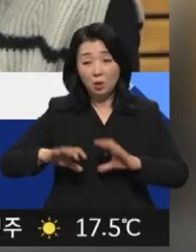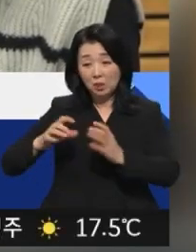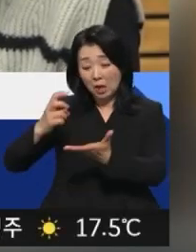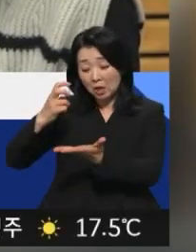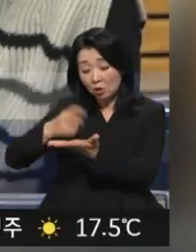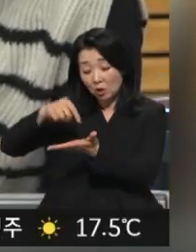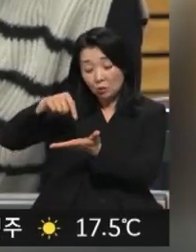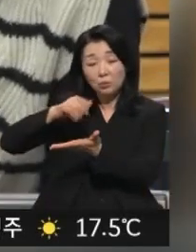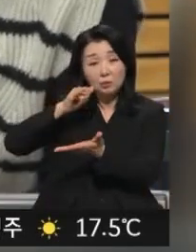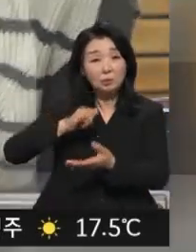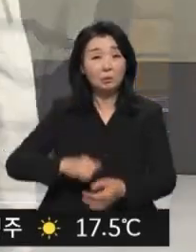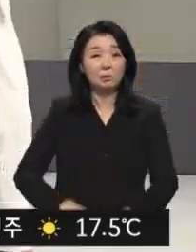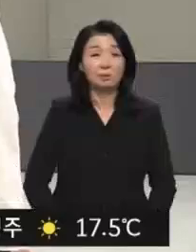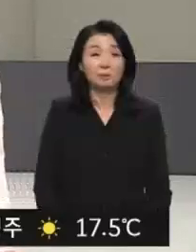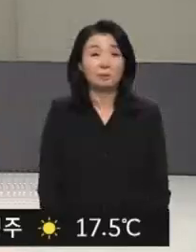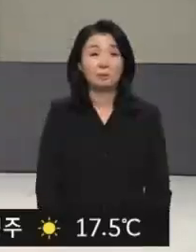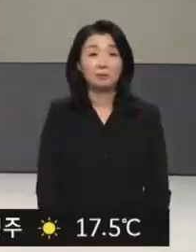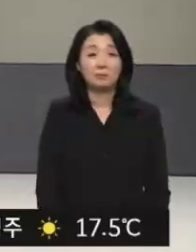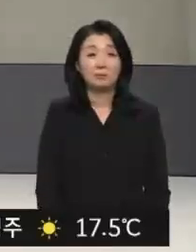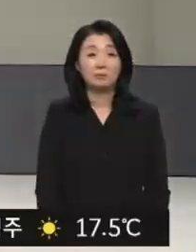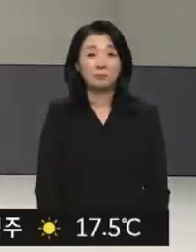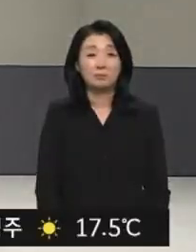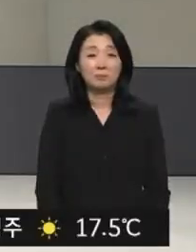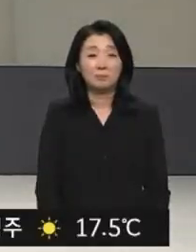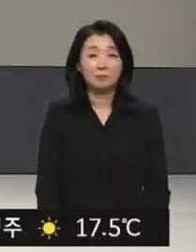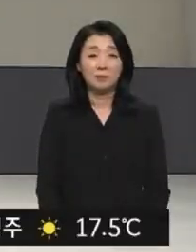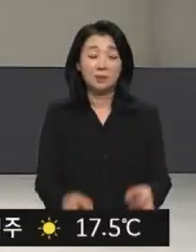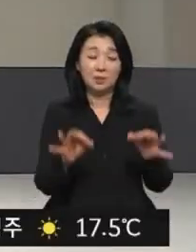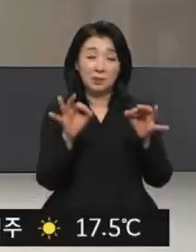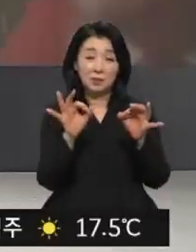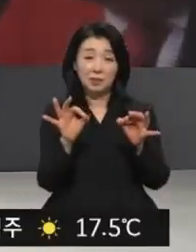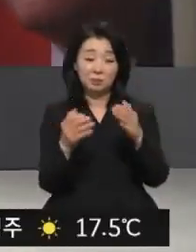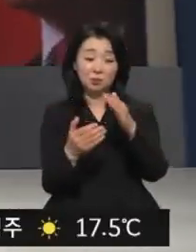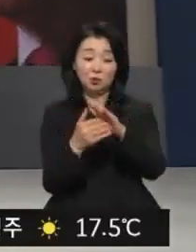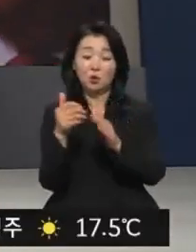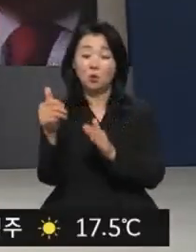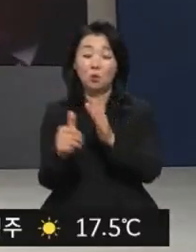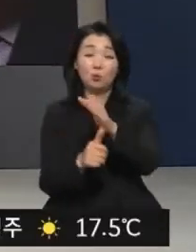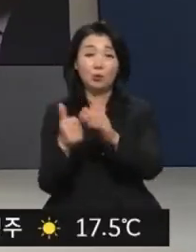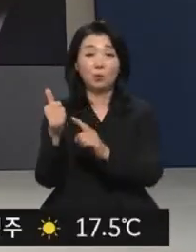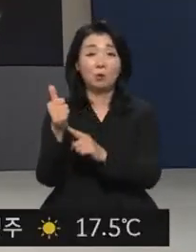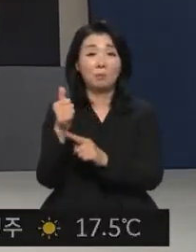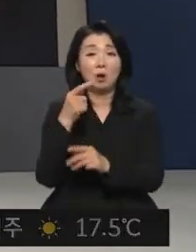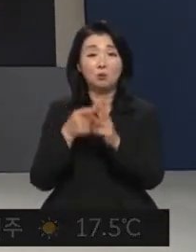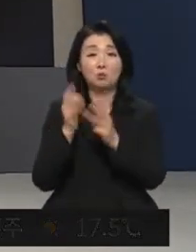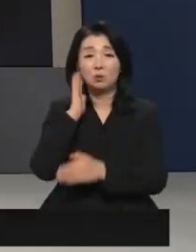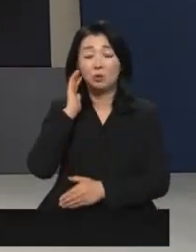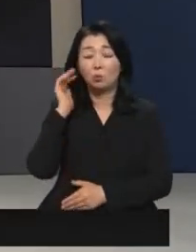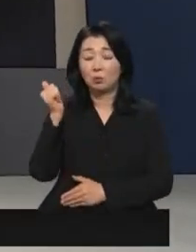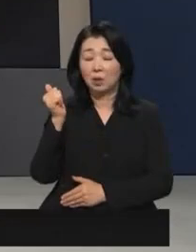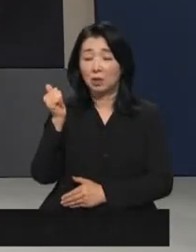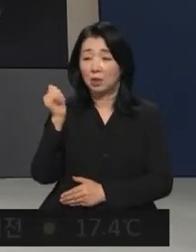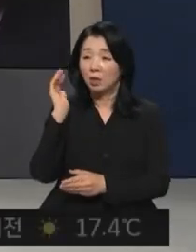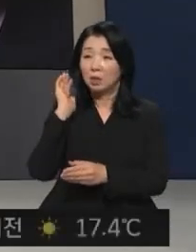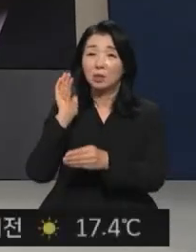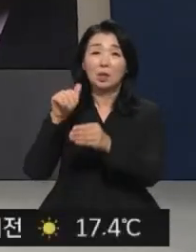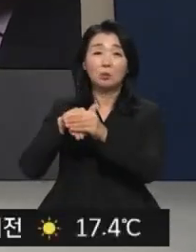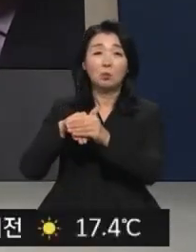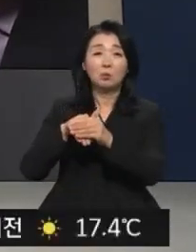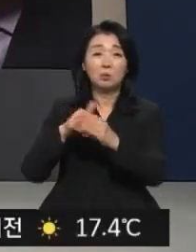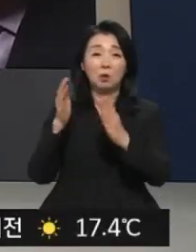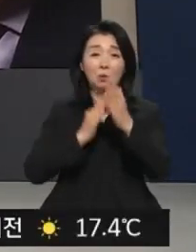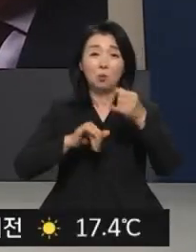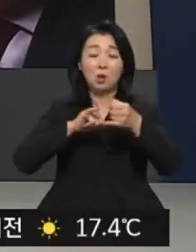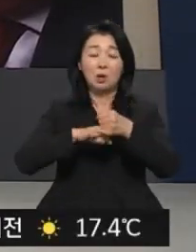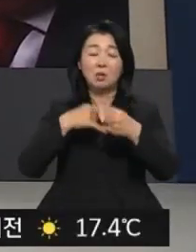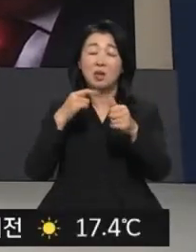내용이고요. 예. 네, 그럴 법도 한 게요. 김 최고위원의 이번 발언으로 윤 대통령의 대선 공약까지도 립서비스 취급을